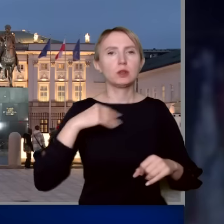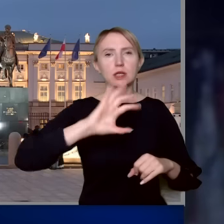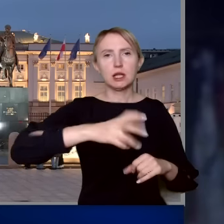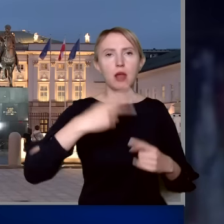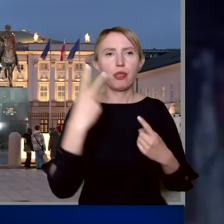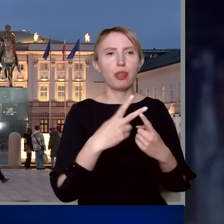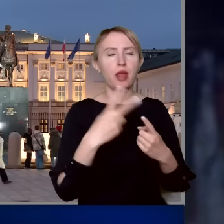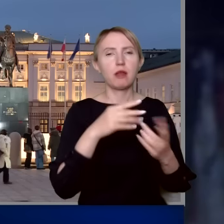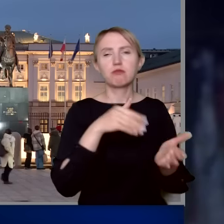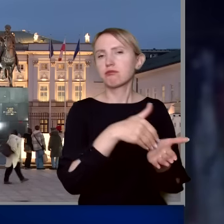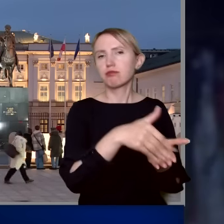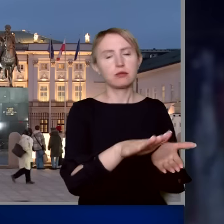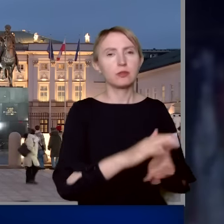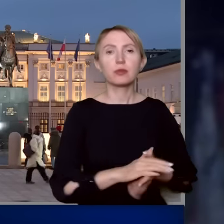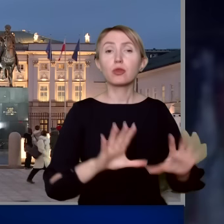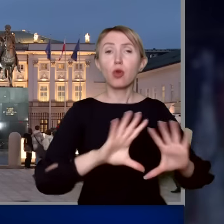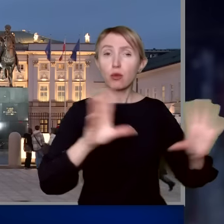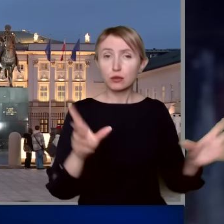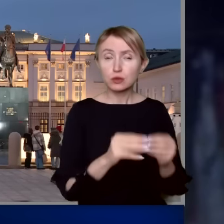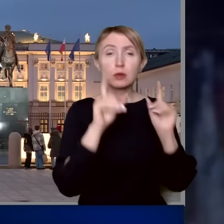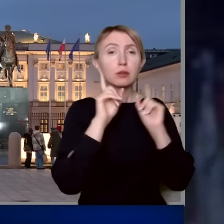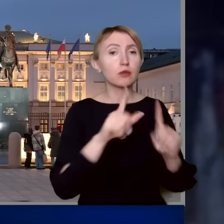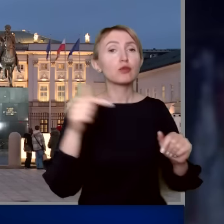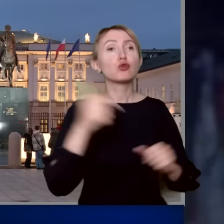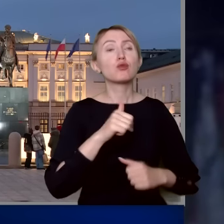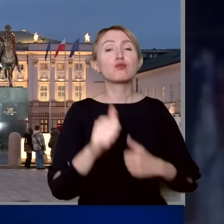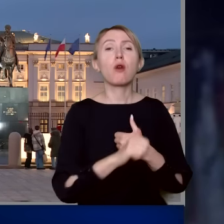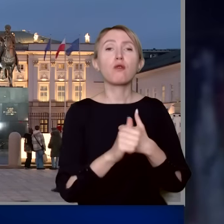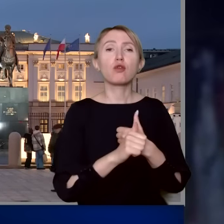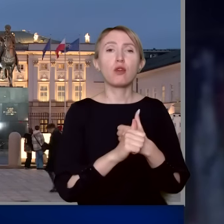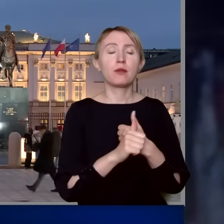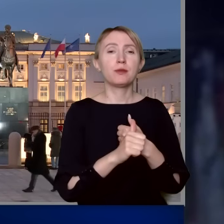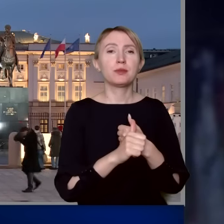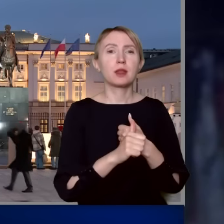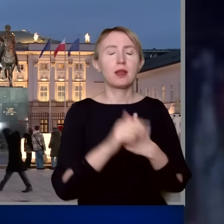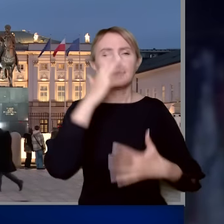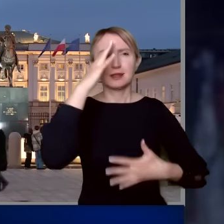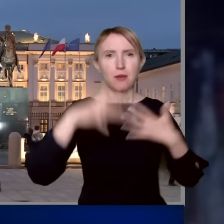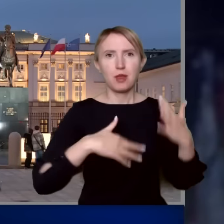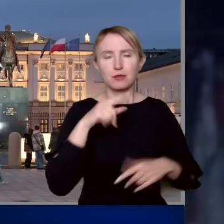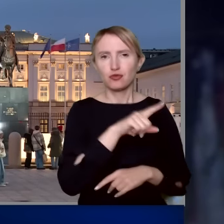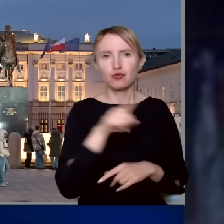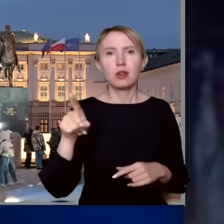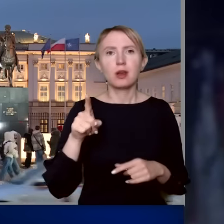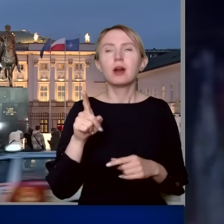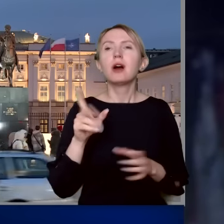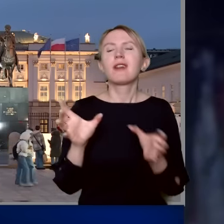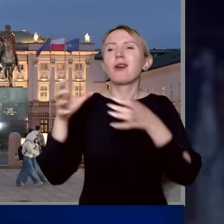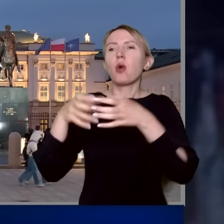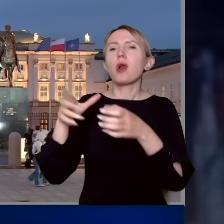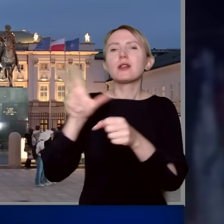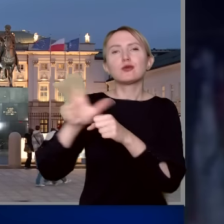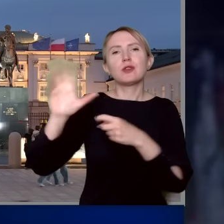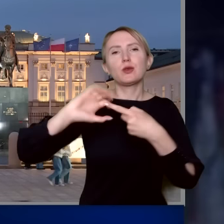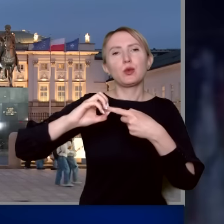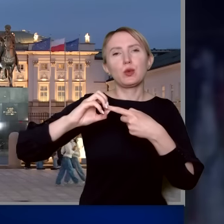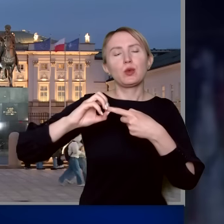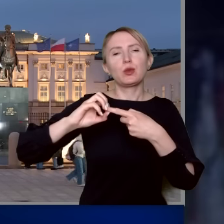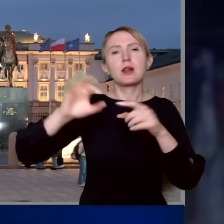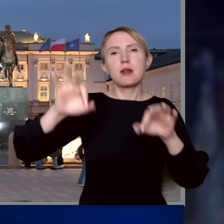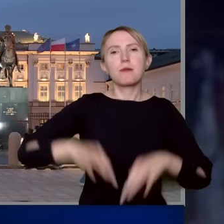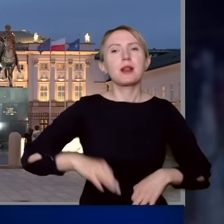TVP. To wszystko rzeczywiście musi powodować niemałe zamieszanie w koalicji 13 grudnia. I pan redaktor pyta o